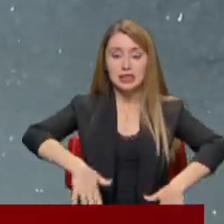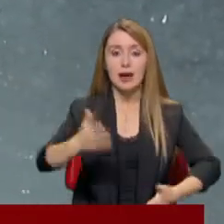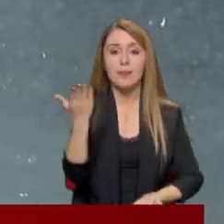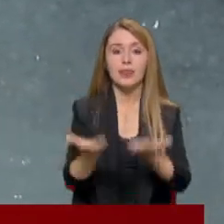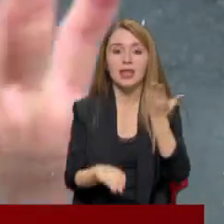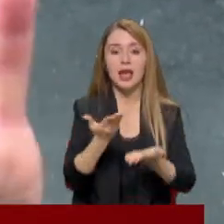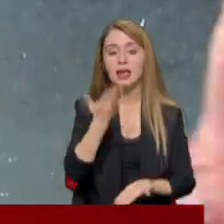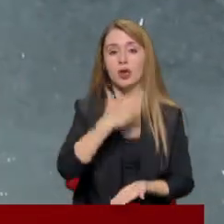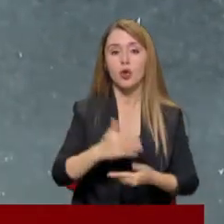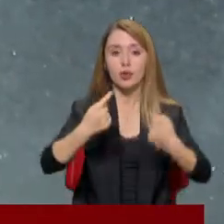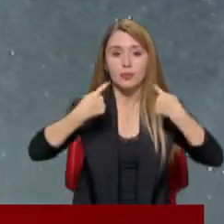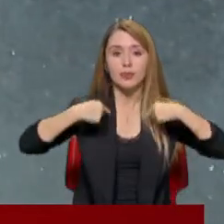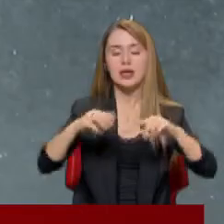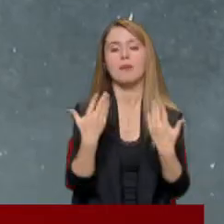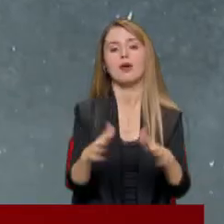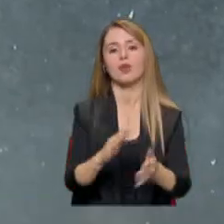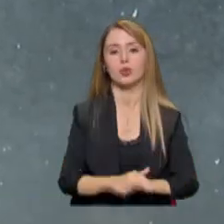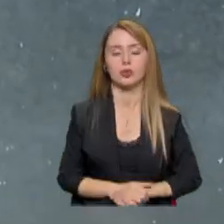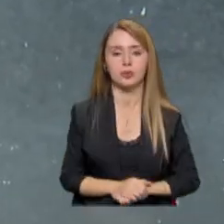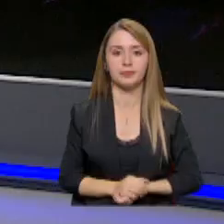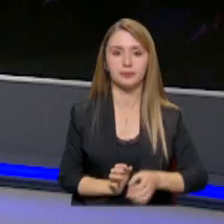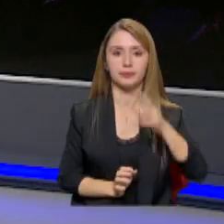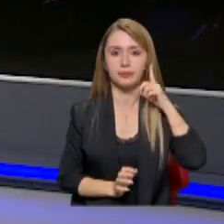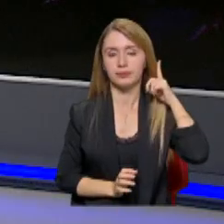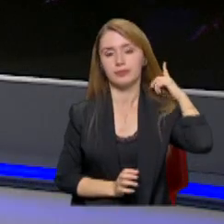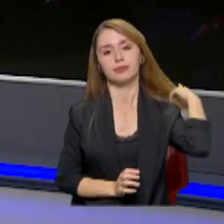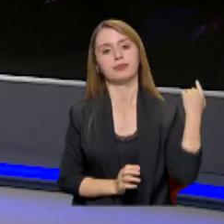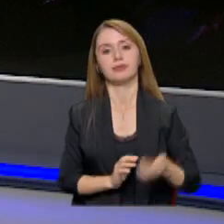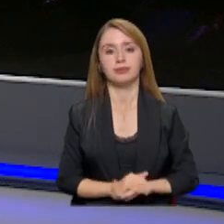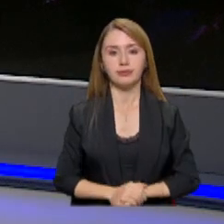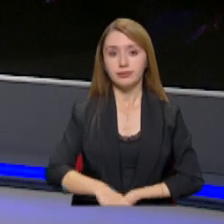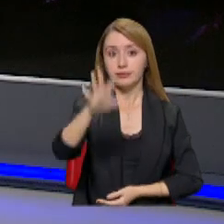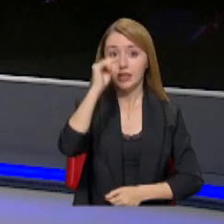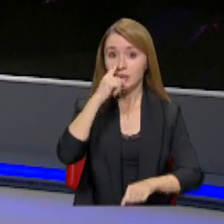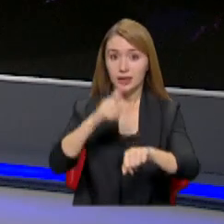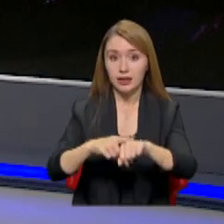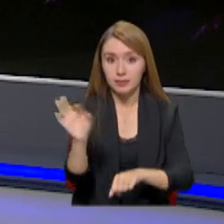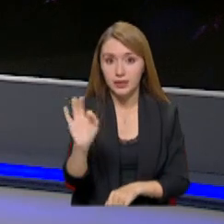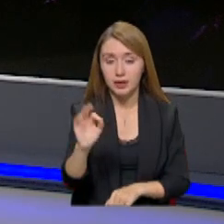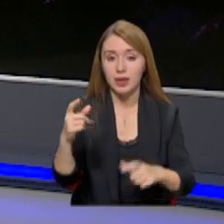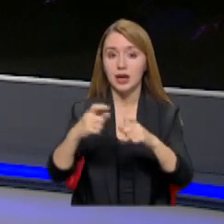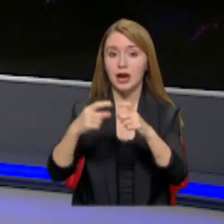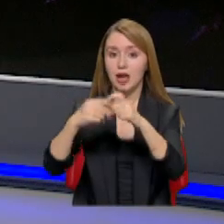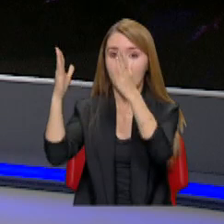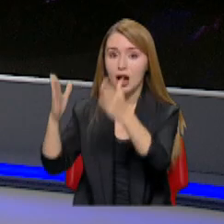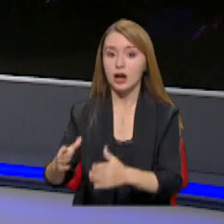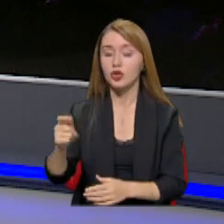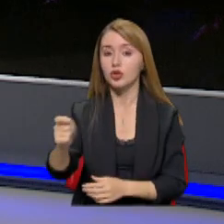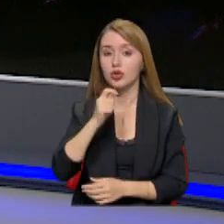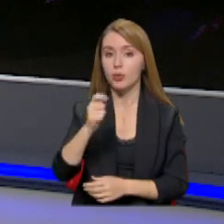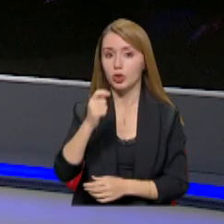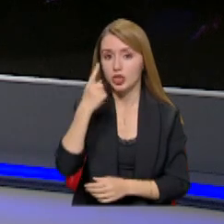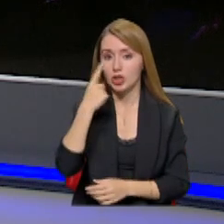kuramadığı için Bizler de dengeyi kuramıyoruz kime inanalım değil mi Gaye Er